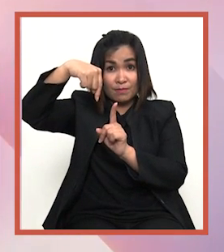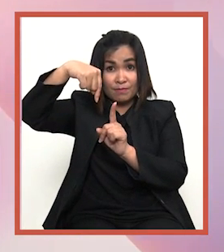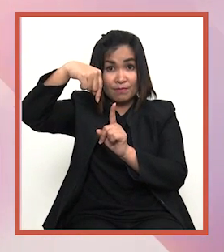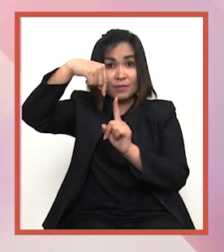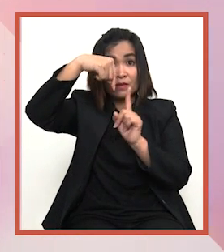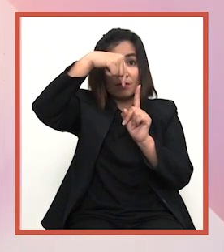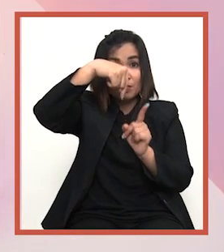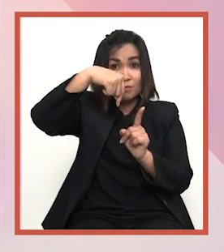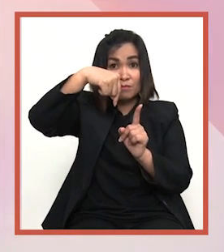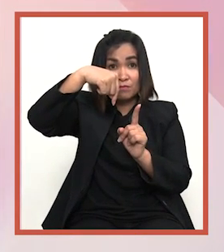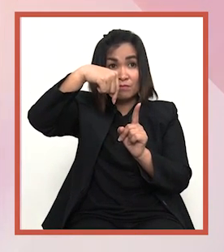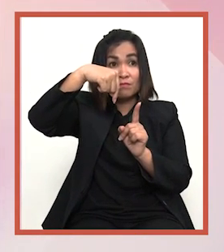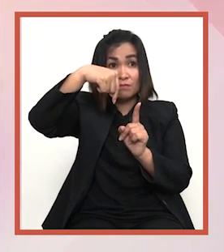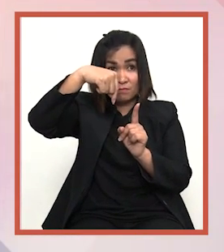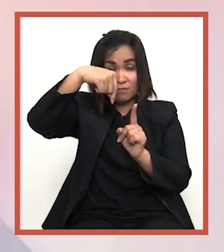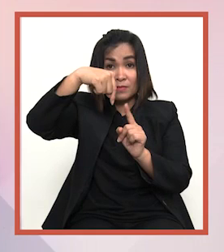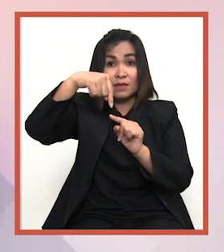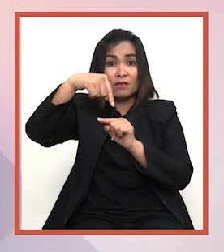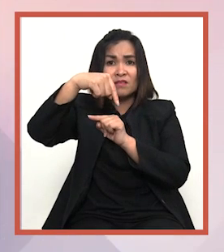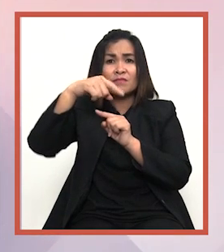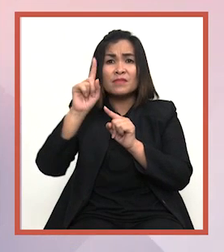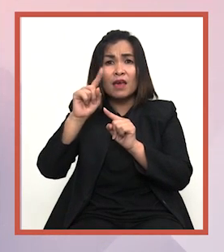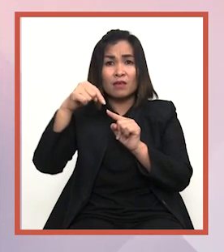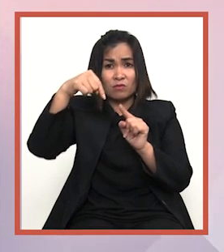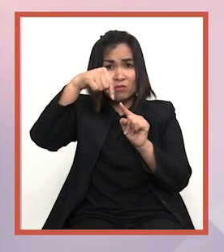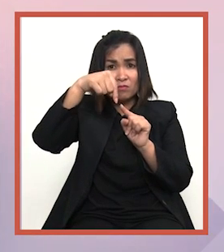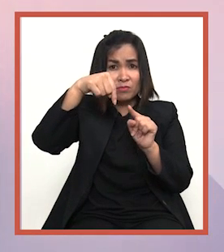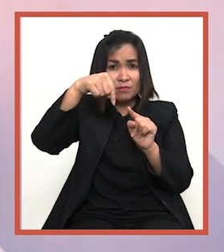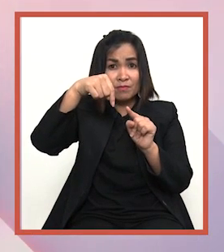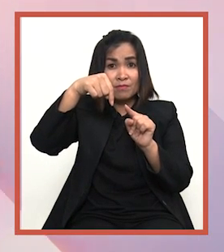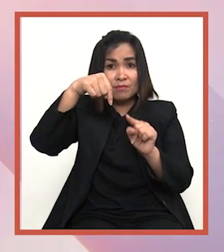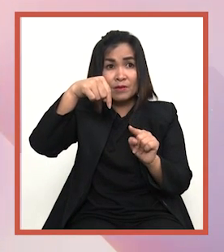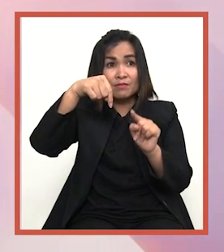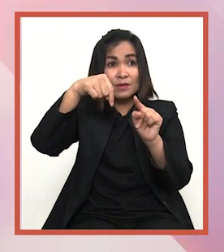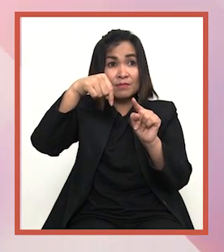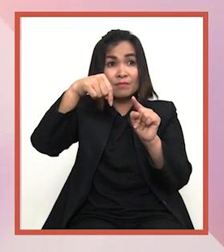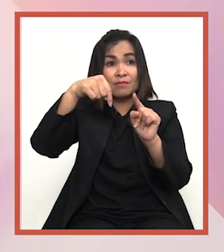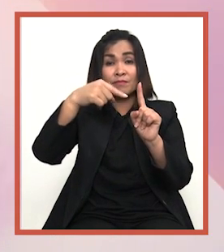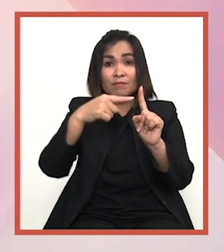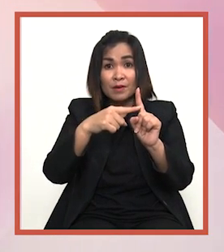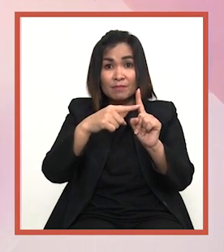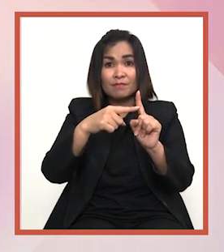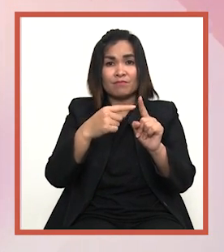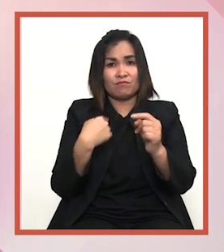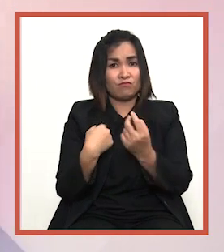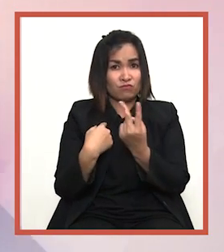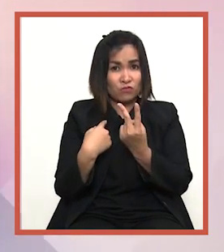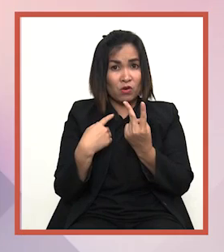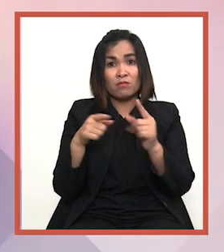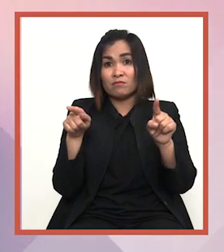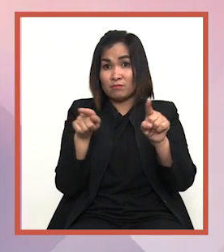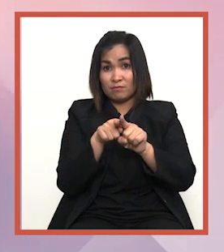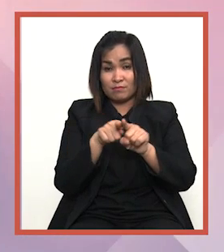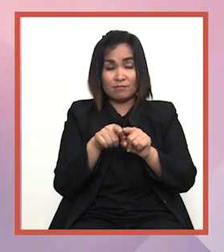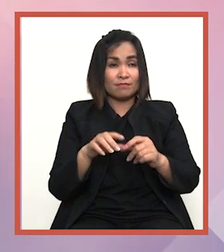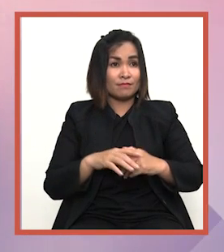อันดับอยู่ด้านในนะครับซึ่งสัญลักษณ์นะครับนะจะคล้ายๆกับสวิตช์ขั้วเดียวเมื่อสักครู่นี้นะครับแต่ว่ามี2อัน